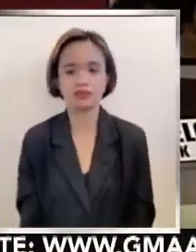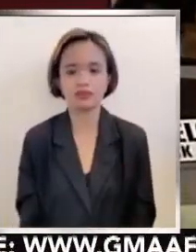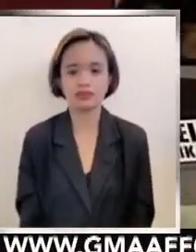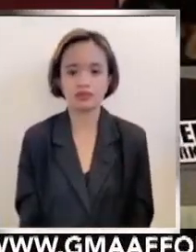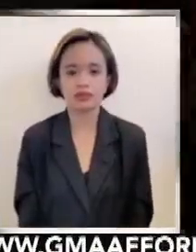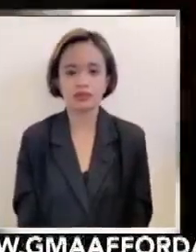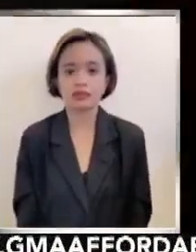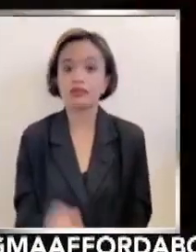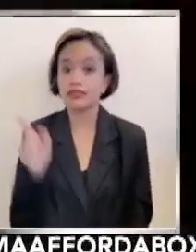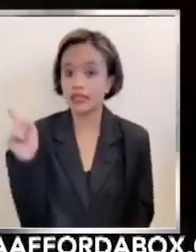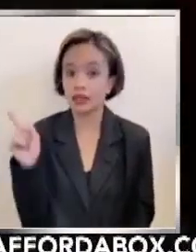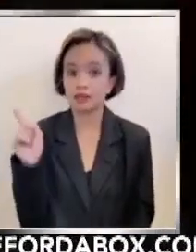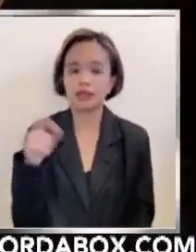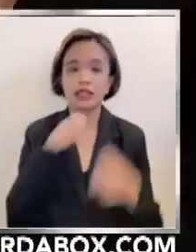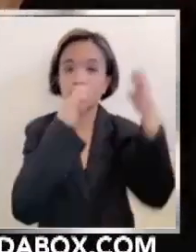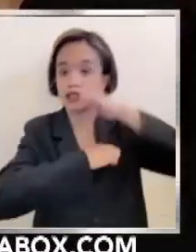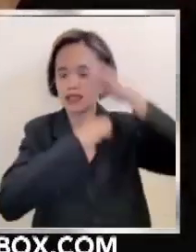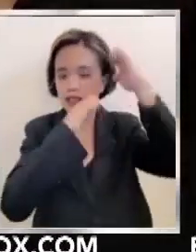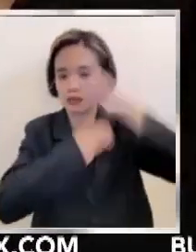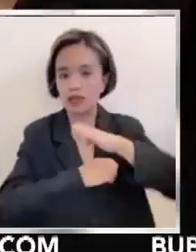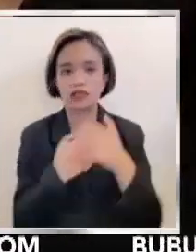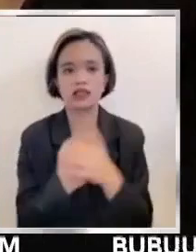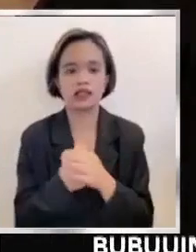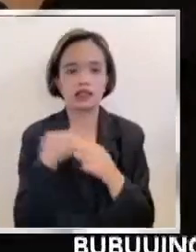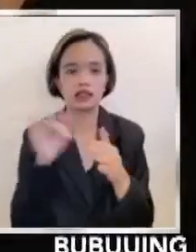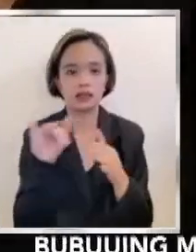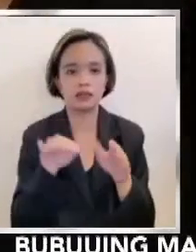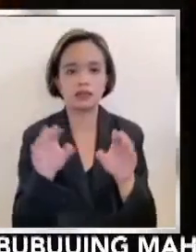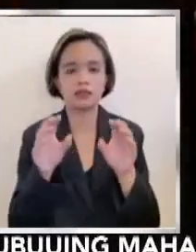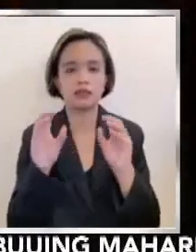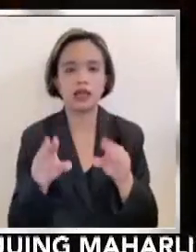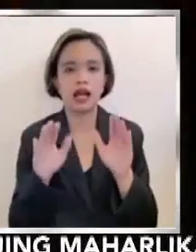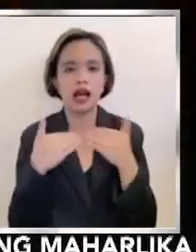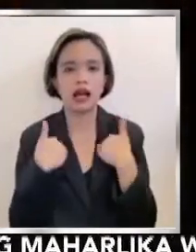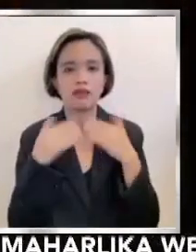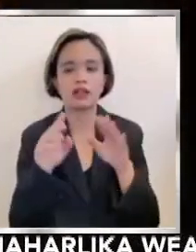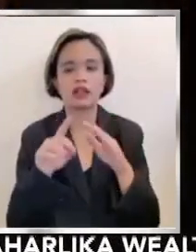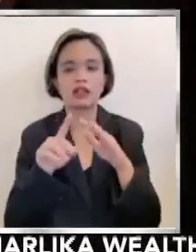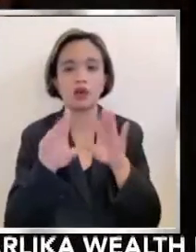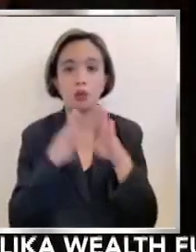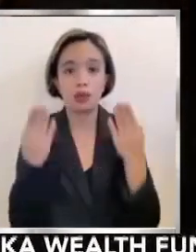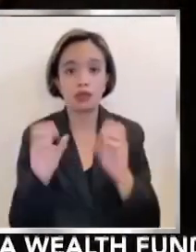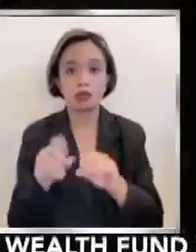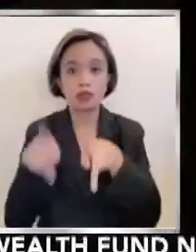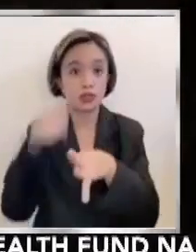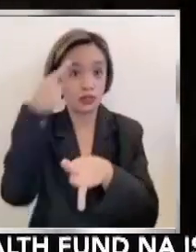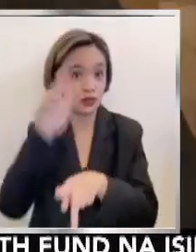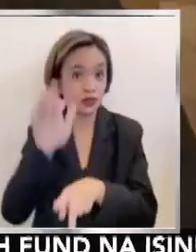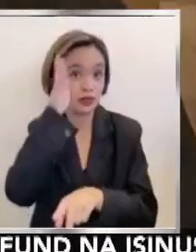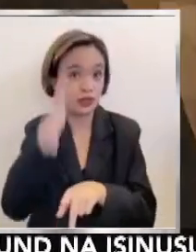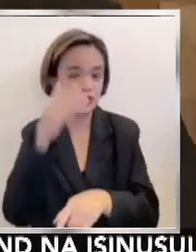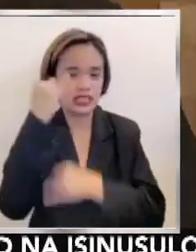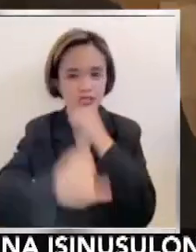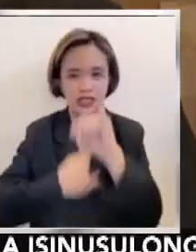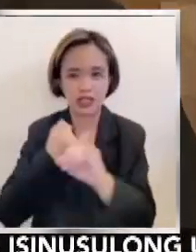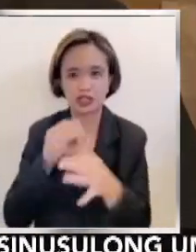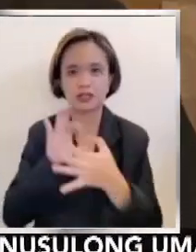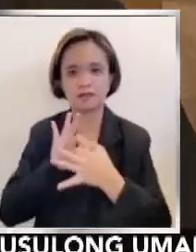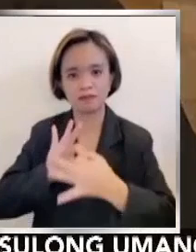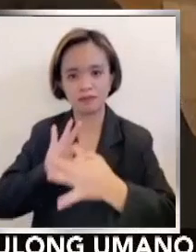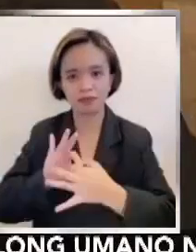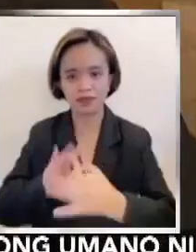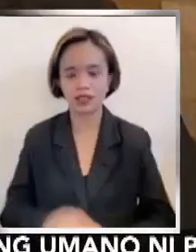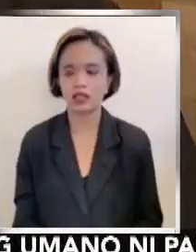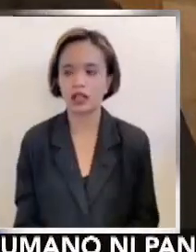ay inaasahang magbubukas din ng pinto para sa iba pang future international collabs. It's an honor to